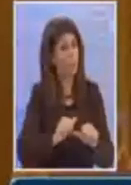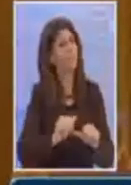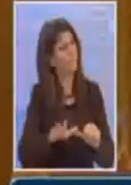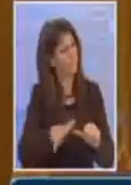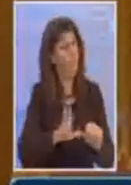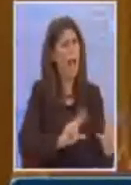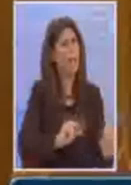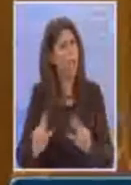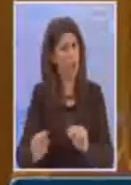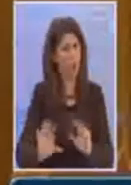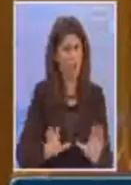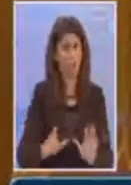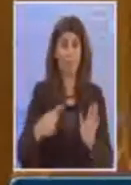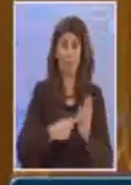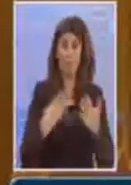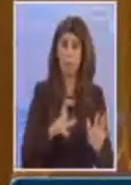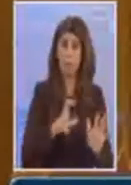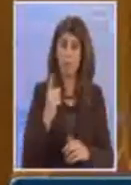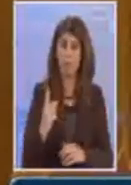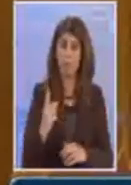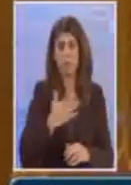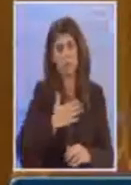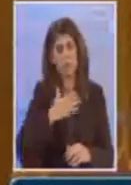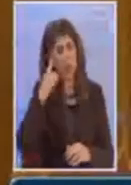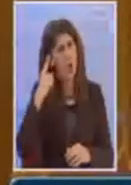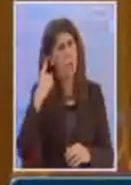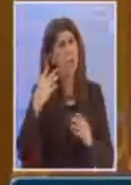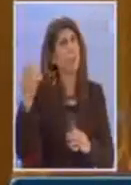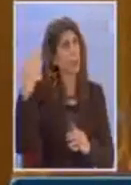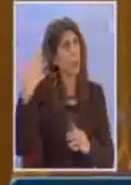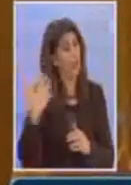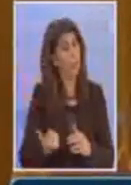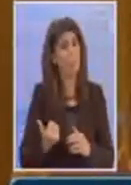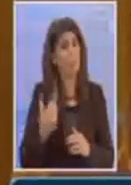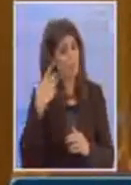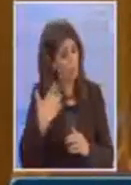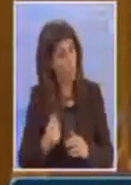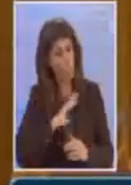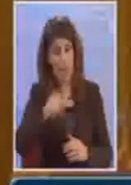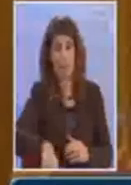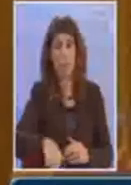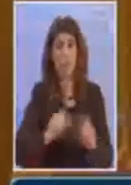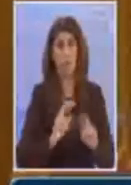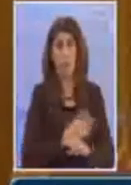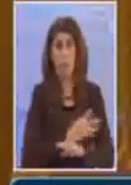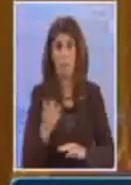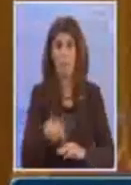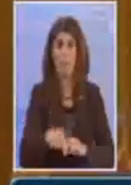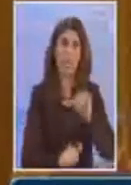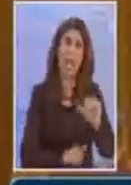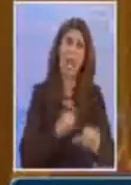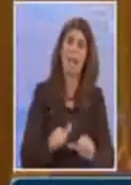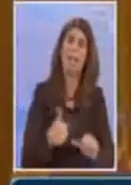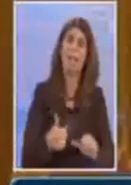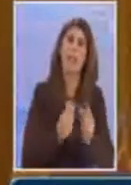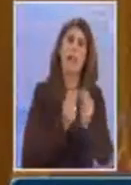Και μάλιστα το 81, ανεξάρτητα από τη γνώμη που είχαμε και έχουμε για το ΠΑΣΟΚ, αυτή η αλλαγή ήρθε σαν